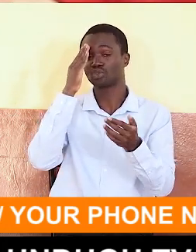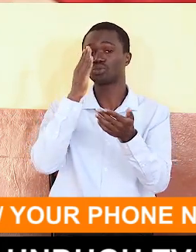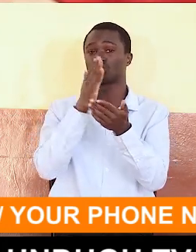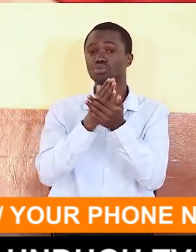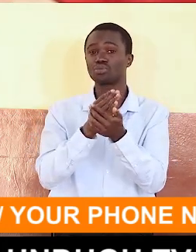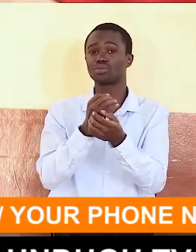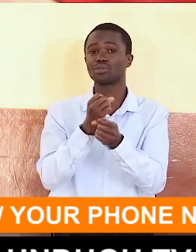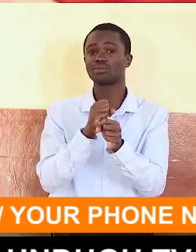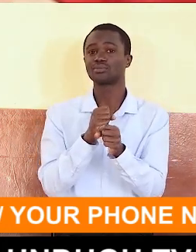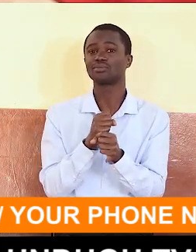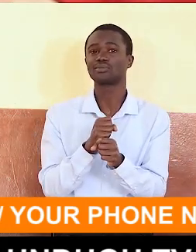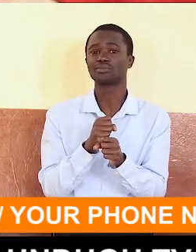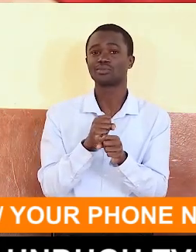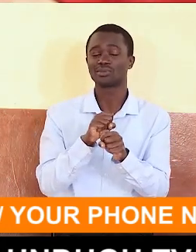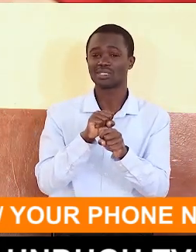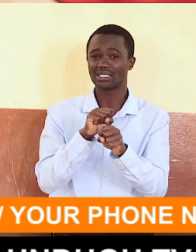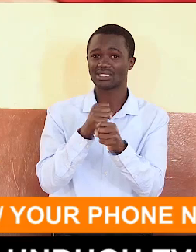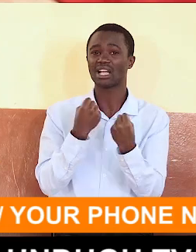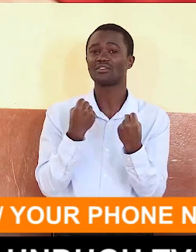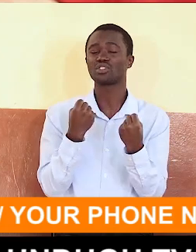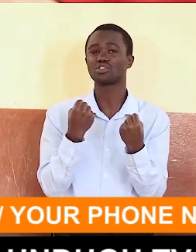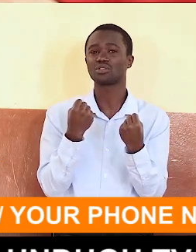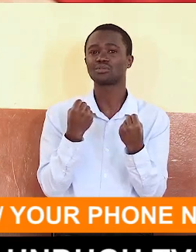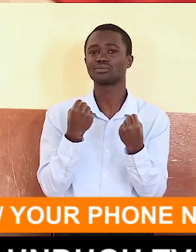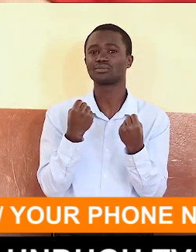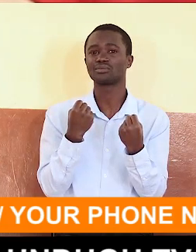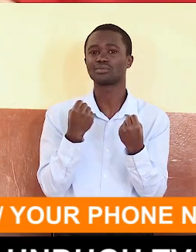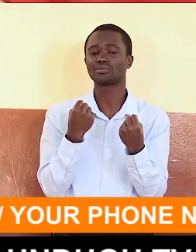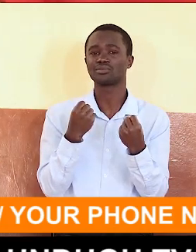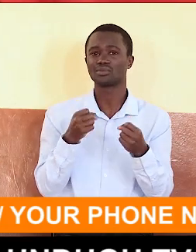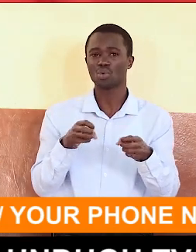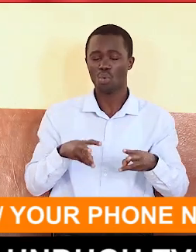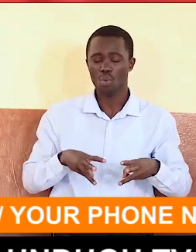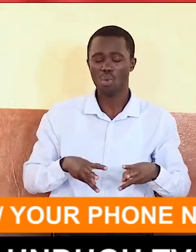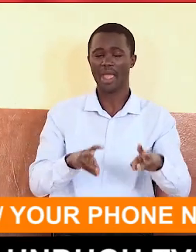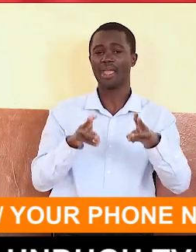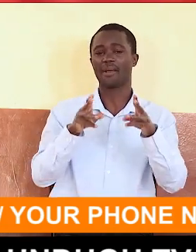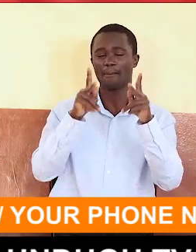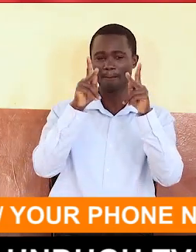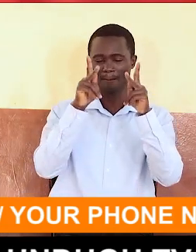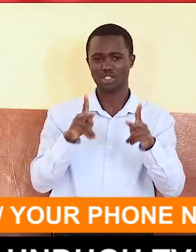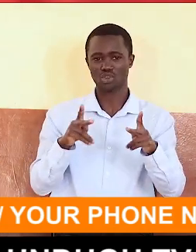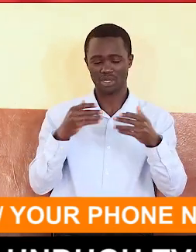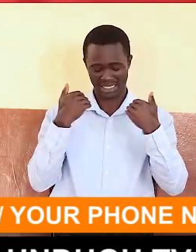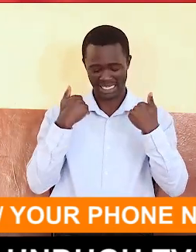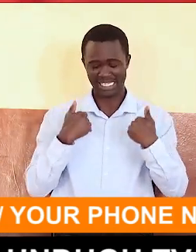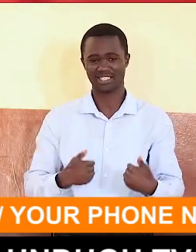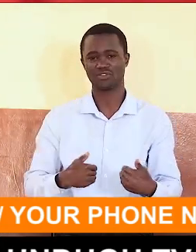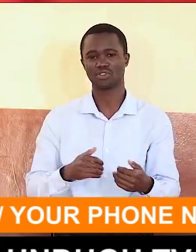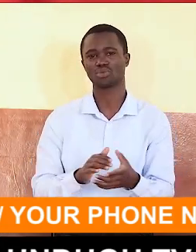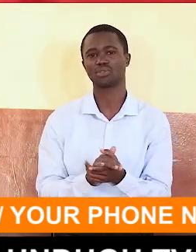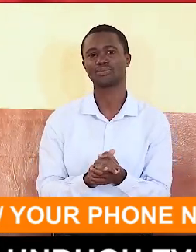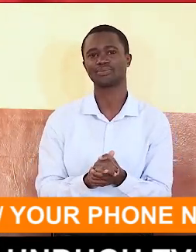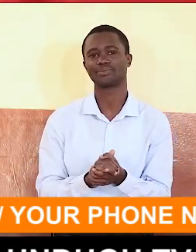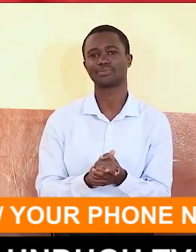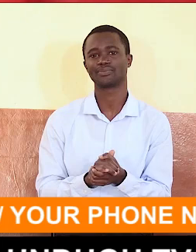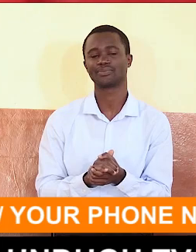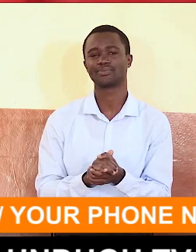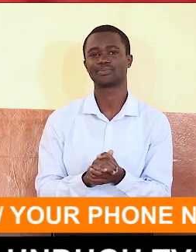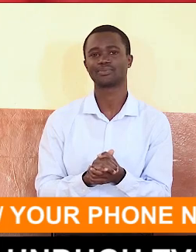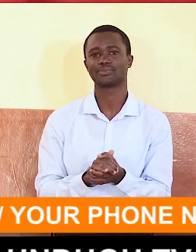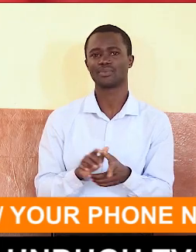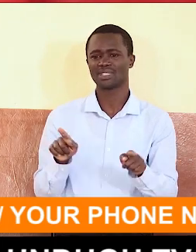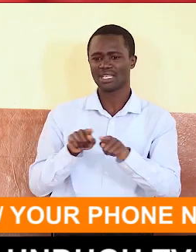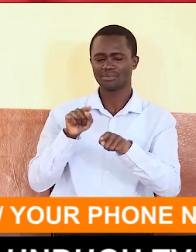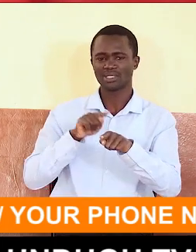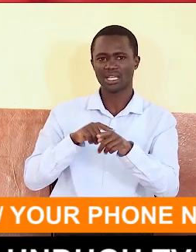kwamba wokovu ni njia ya mtu pekee. Mtu pekee. Pia katika haya